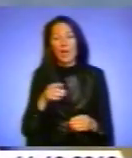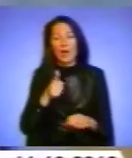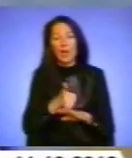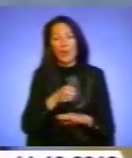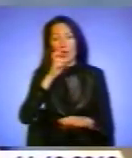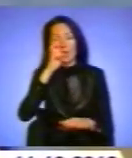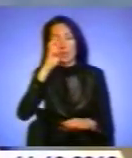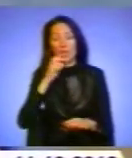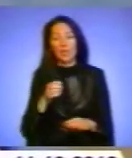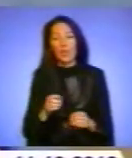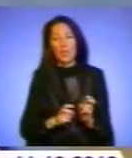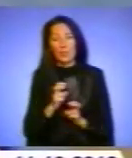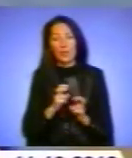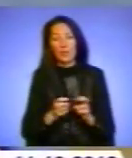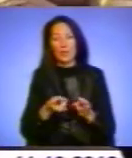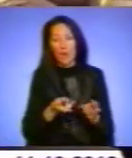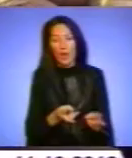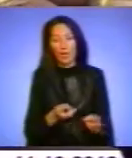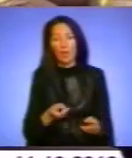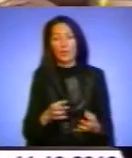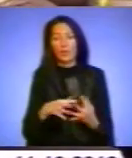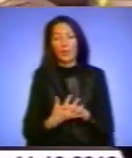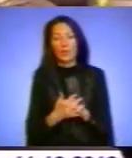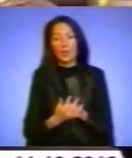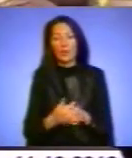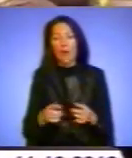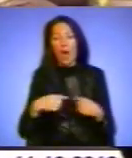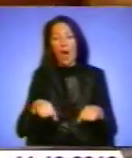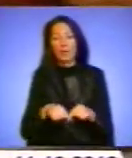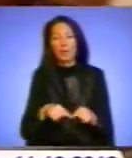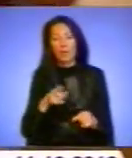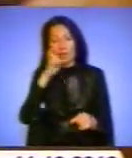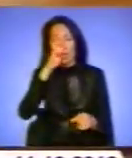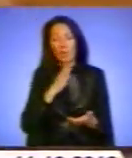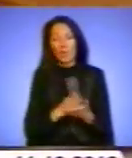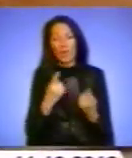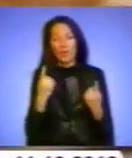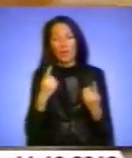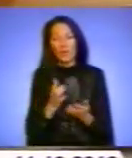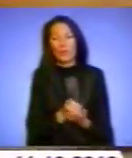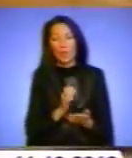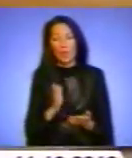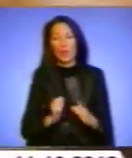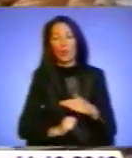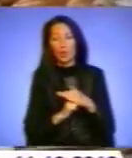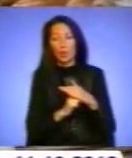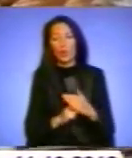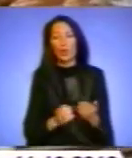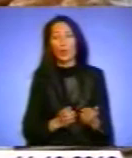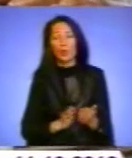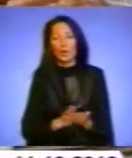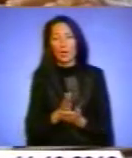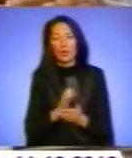Президент наголосив, сільськогосподарська галузь України має значний потенціал. Саме вона буде основою стратегічного планування розвитку